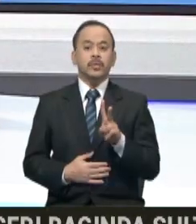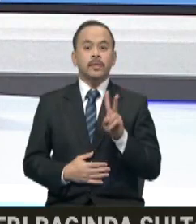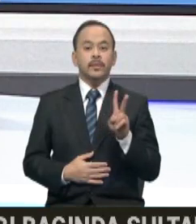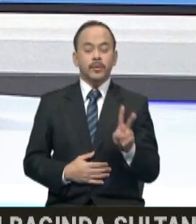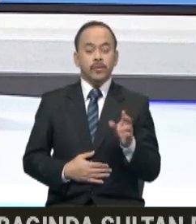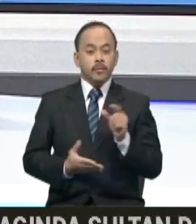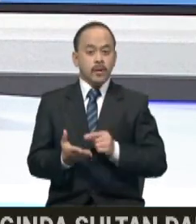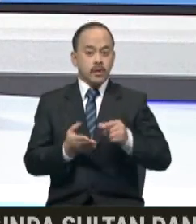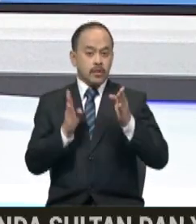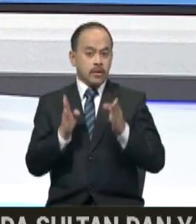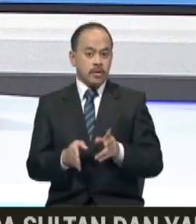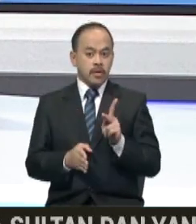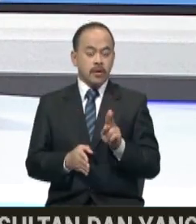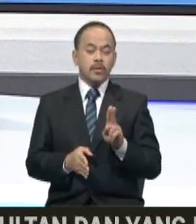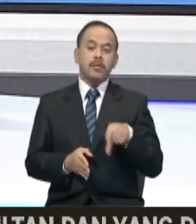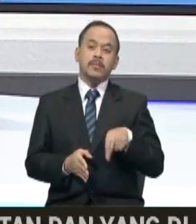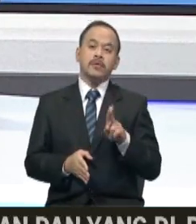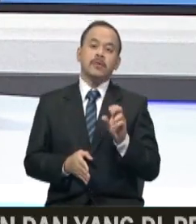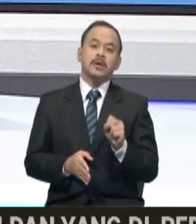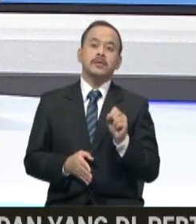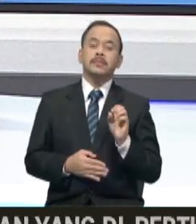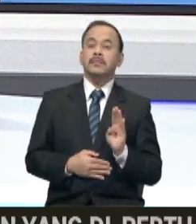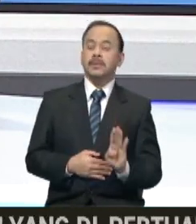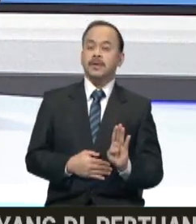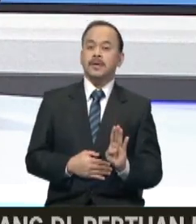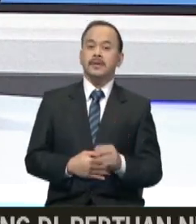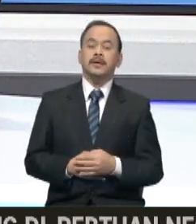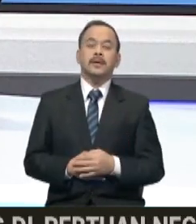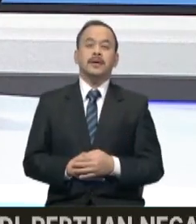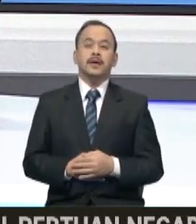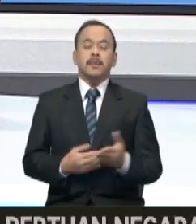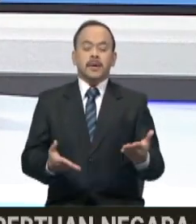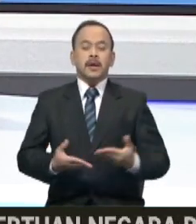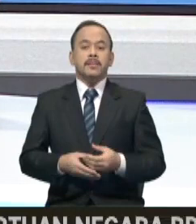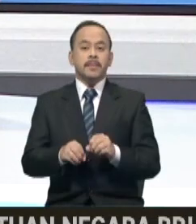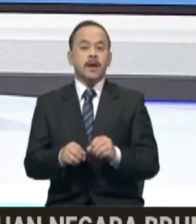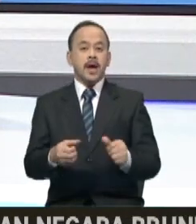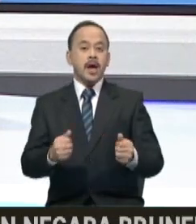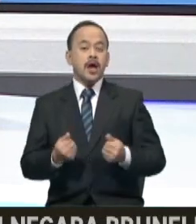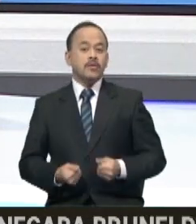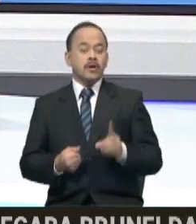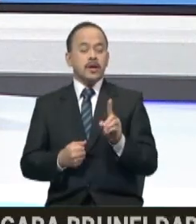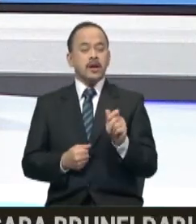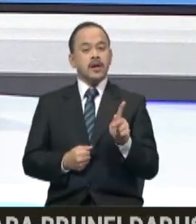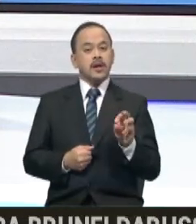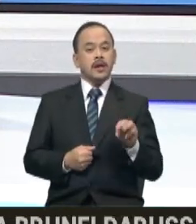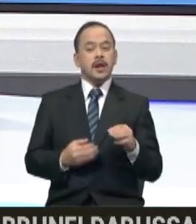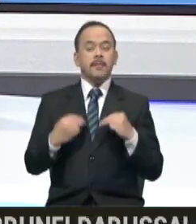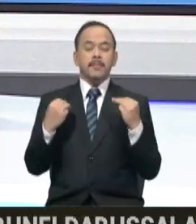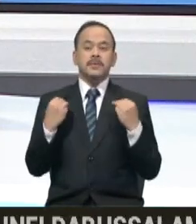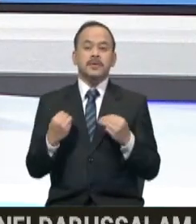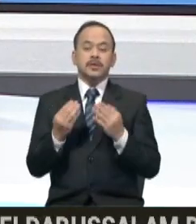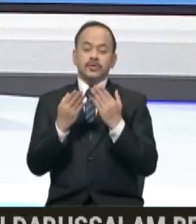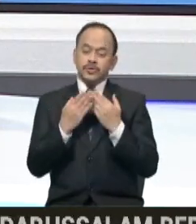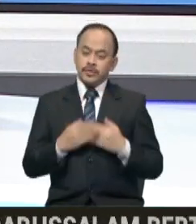...22 graduan College University Perguruan Agama Seri Begawan Kupu SB menerima anugerah dekan dalam majlis kesyukuran